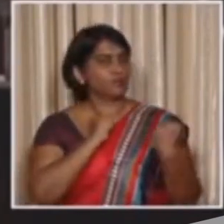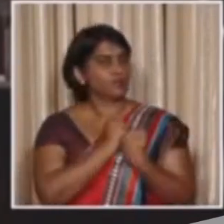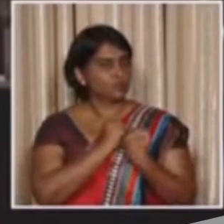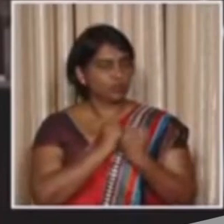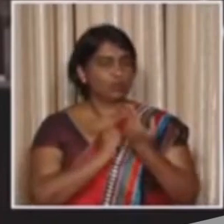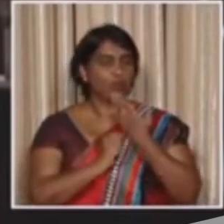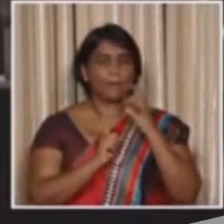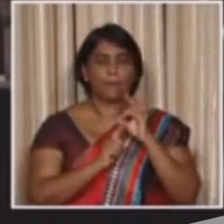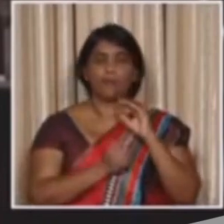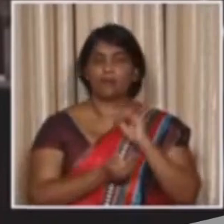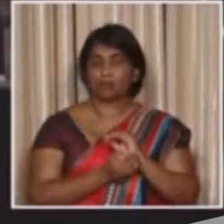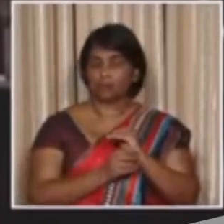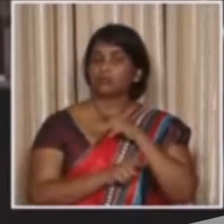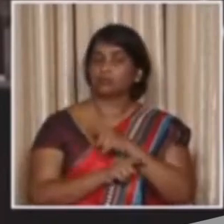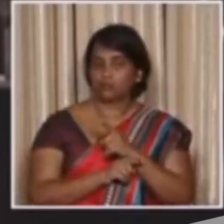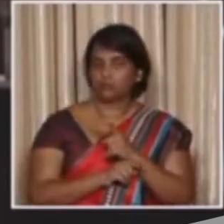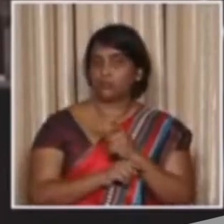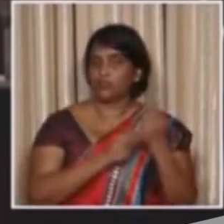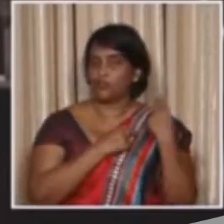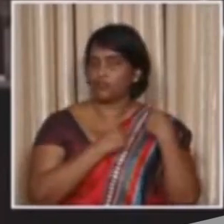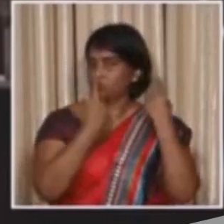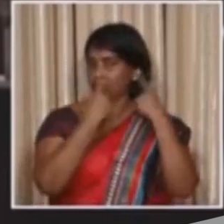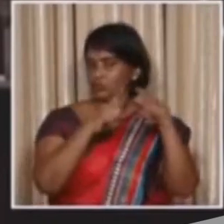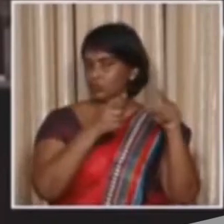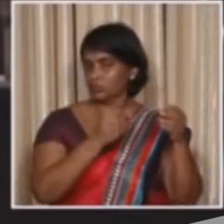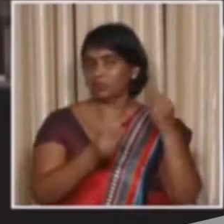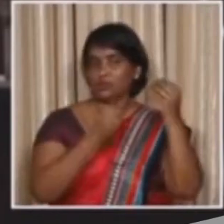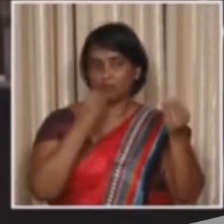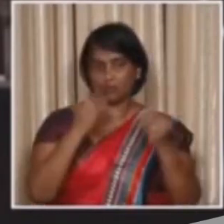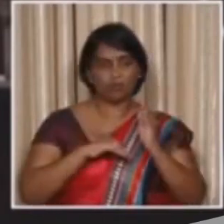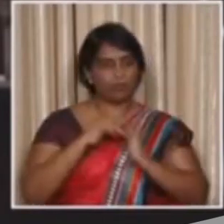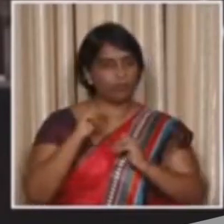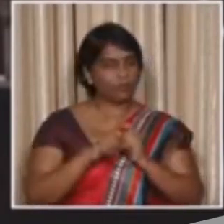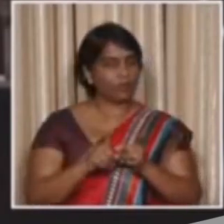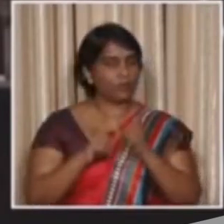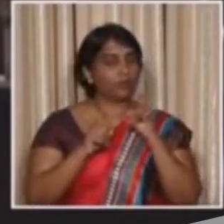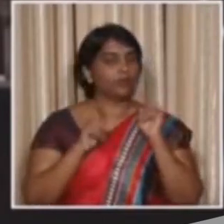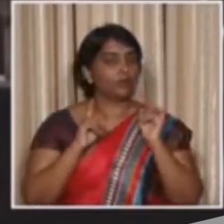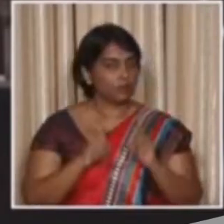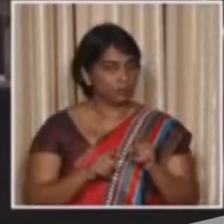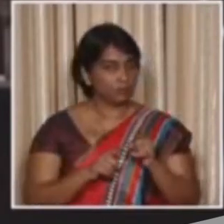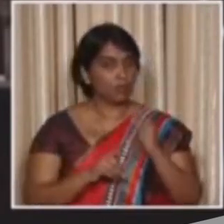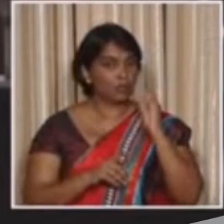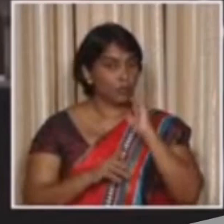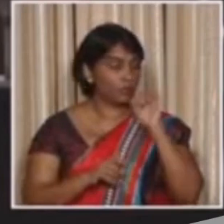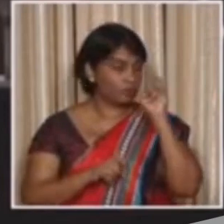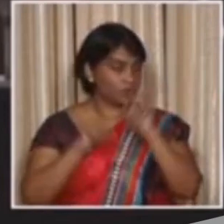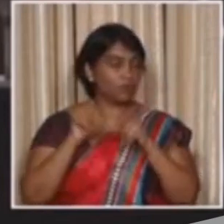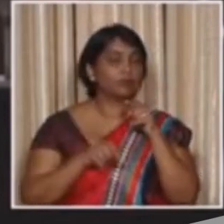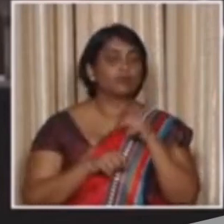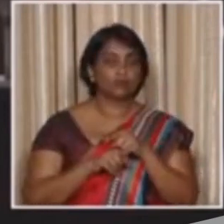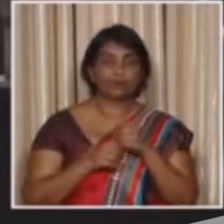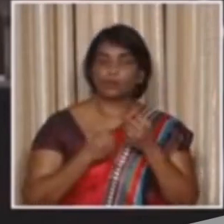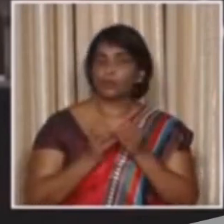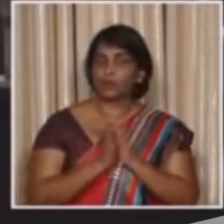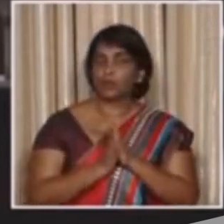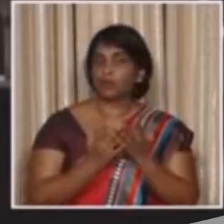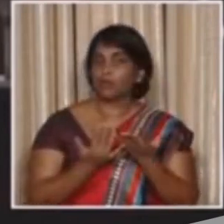පුළුවන්. පෞද්ගලික ආයතන වලත් යම් යම් කාර්යභාරයන් ලබා දෙන්න පුළුවන් ක්‍රමවේදයකට අනුව. නමුත් එතකොට ඒ විදේශිකින්ට ඒ තමන්ගේ